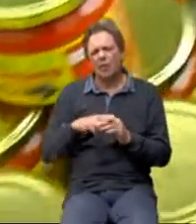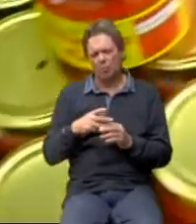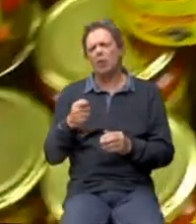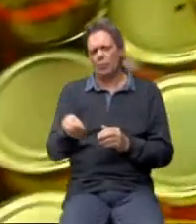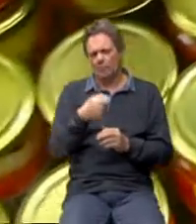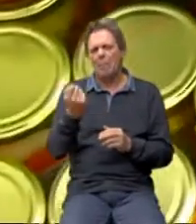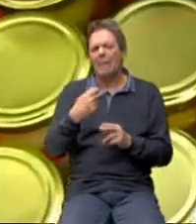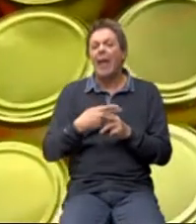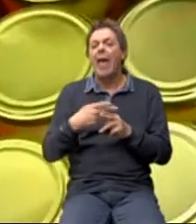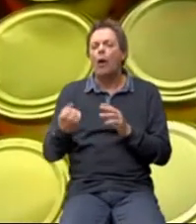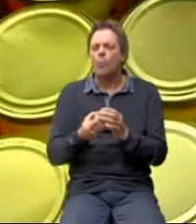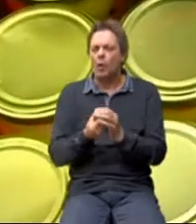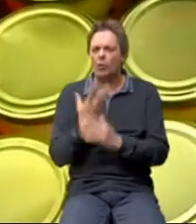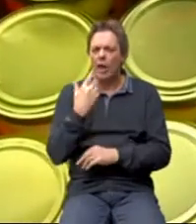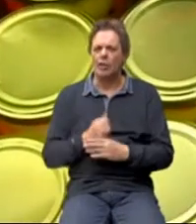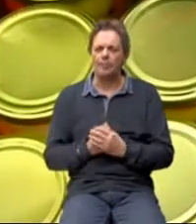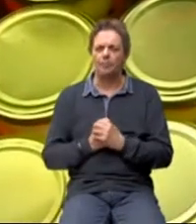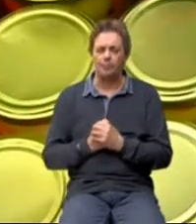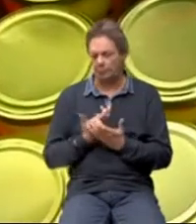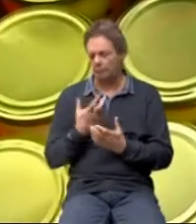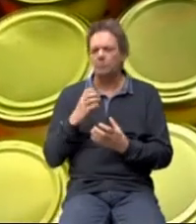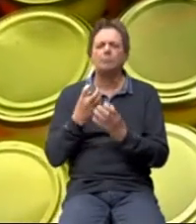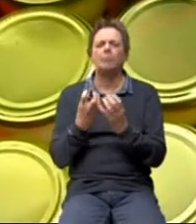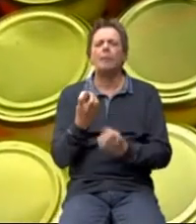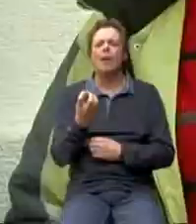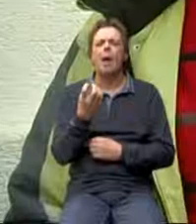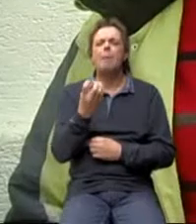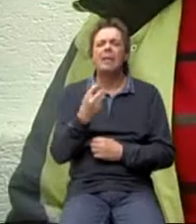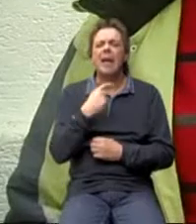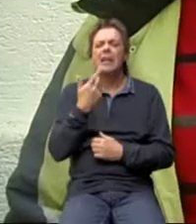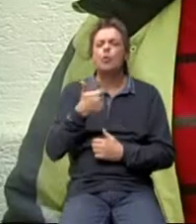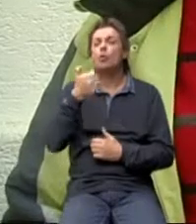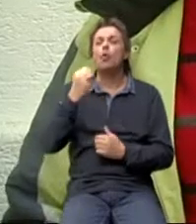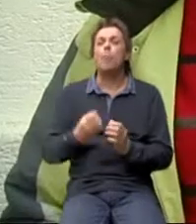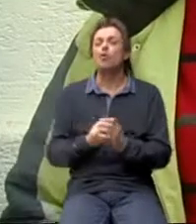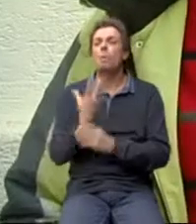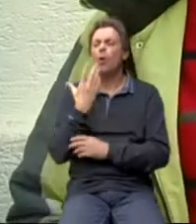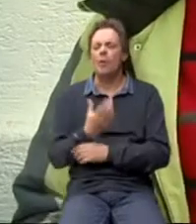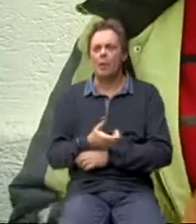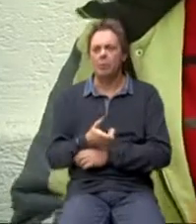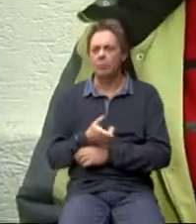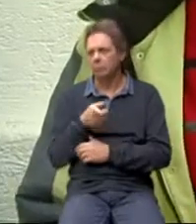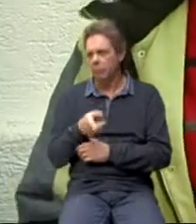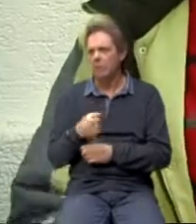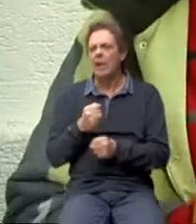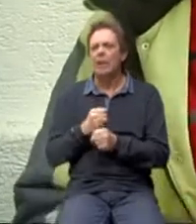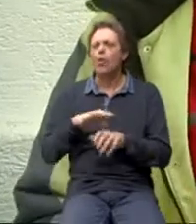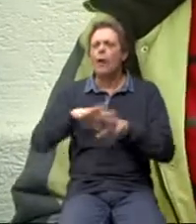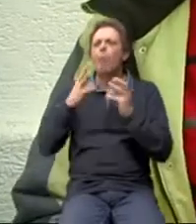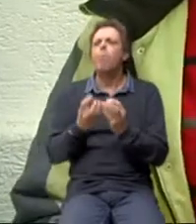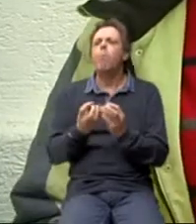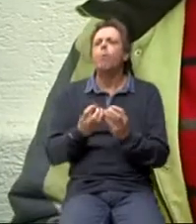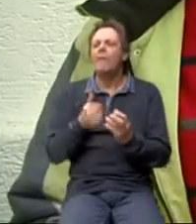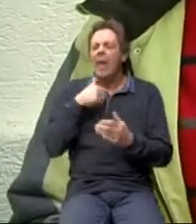eko proizvođača. Recimo rajčica, za koju oni kažu da je 100% prirodna. Ona se radi od bundave i dodaje